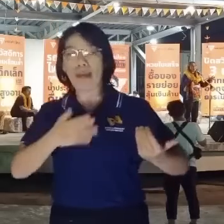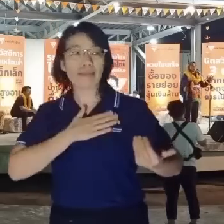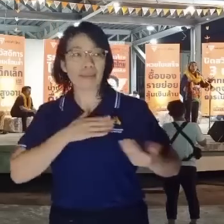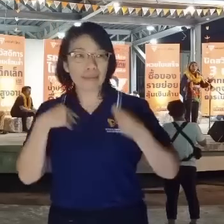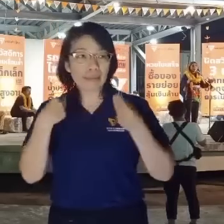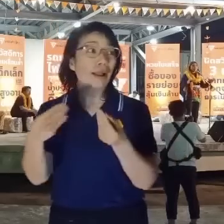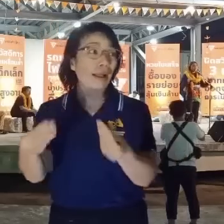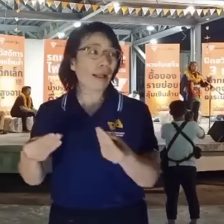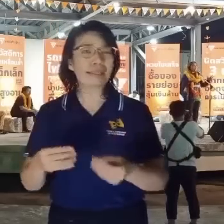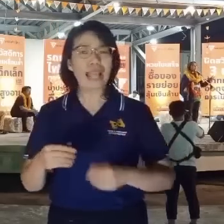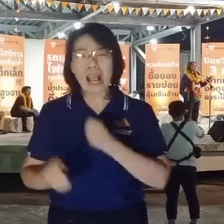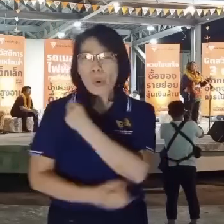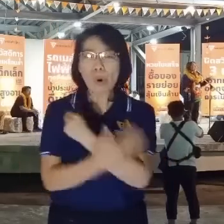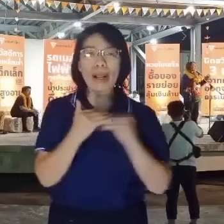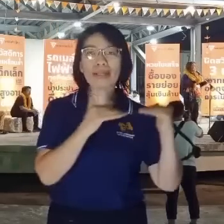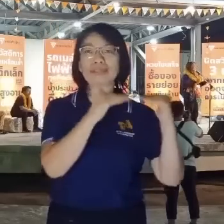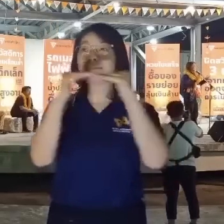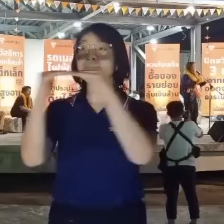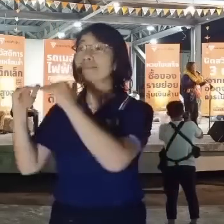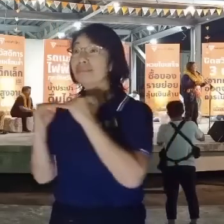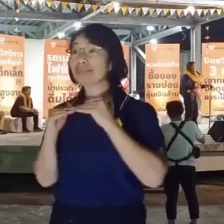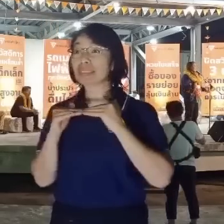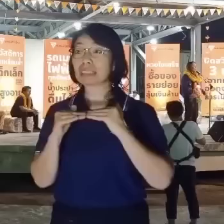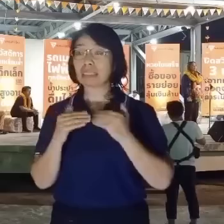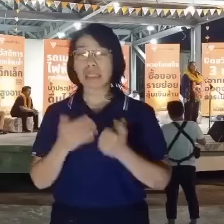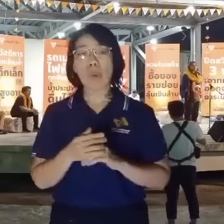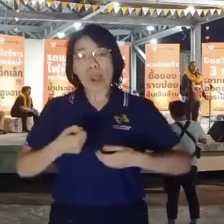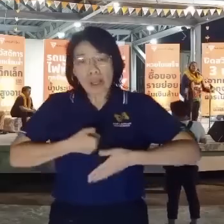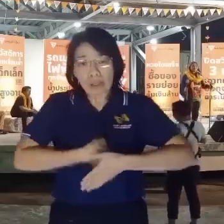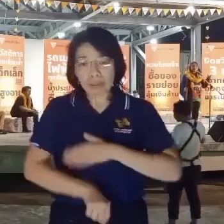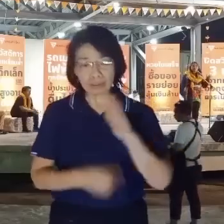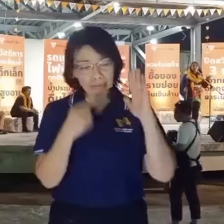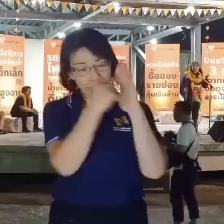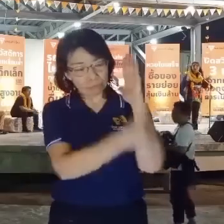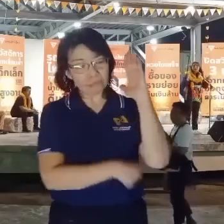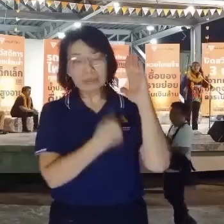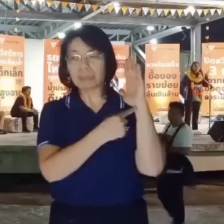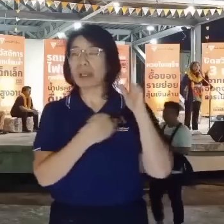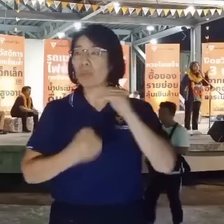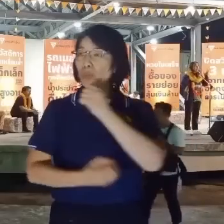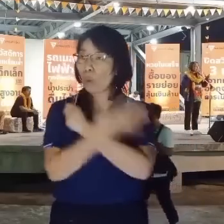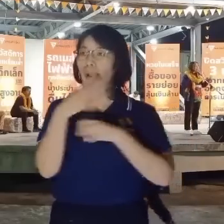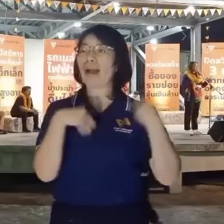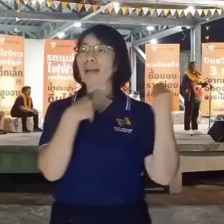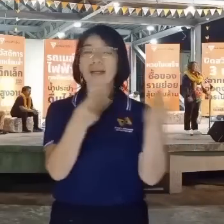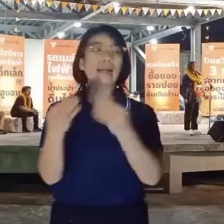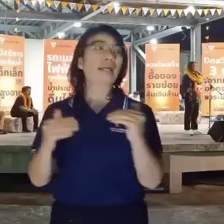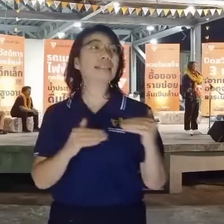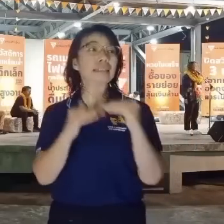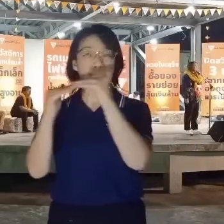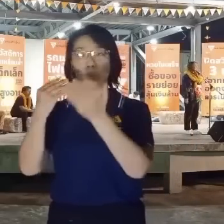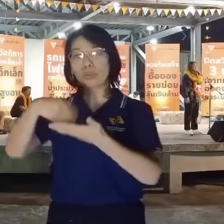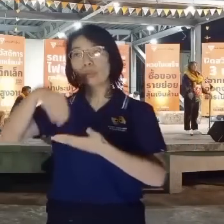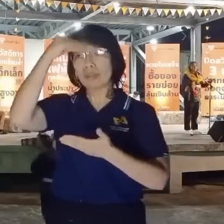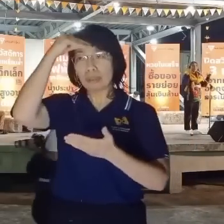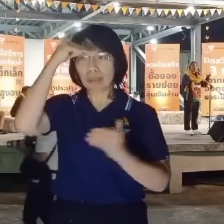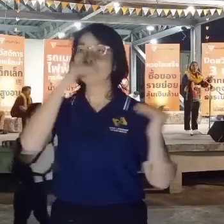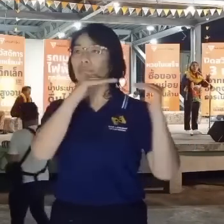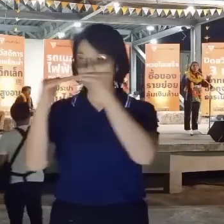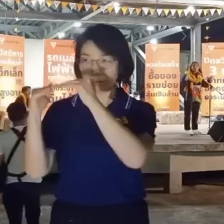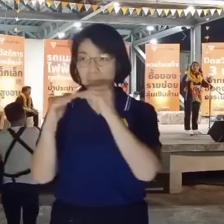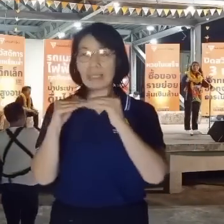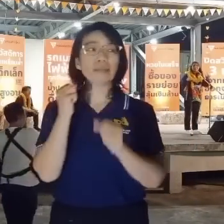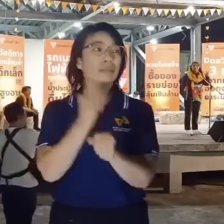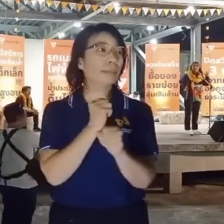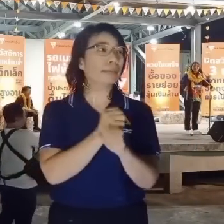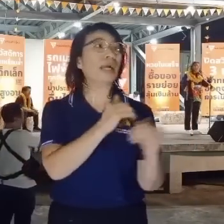อกาสที่เท่าเทียมที่ไม่ว่าใครจะเกิดจากที่ไหนก็จะได้รับโอกาสทั้งการศึกษาทั้งการท